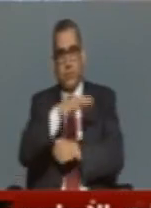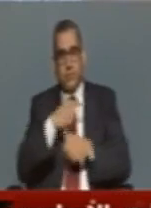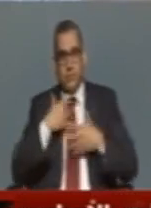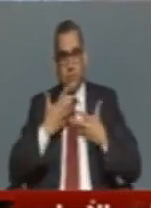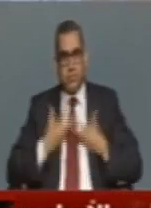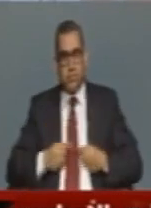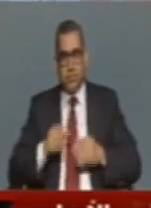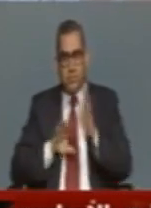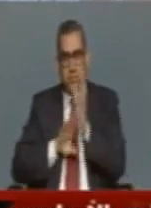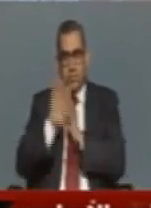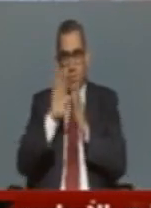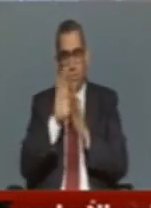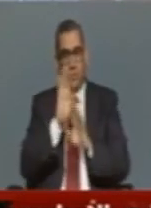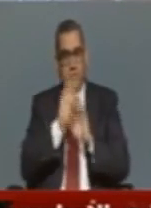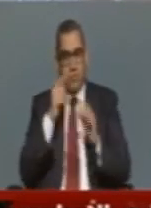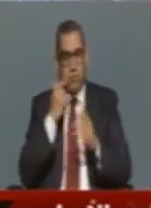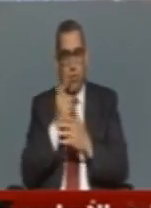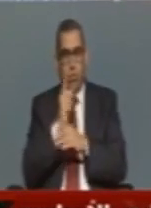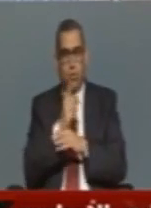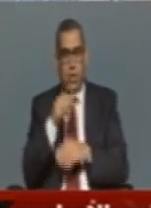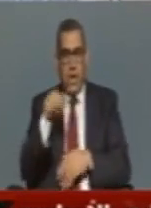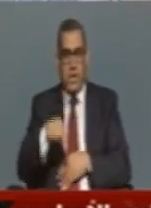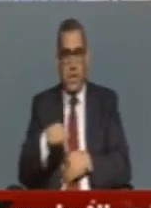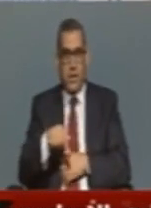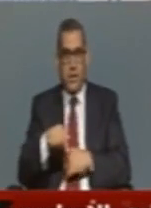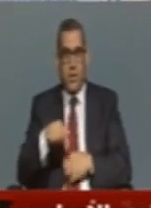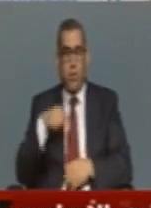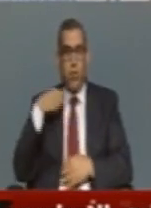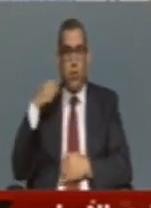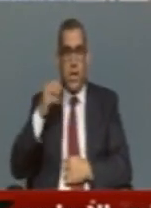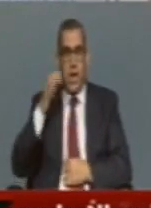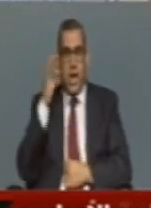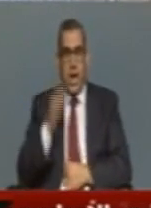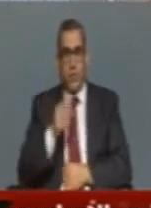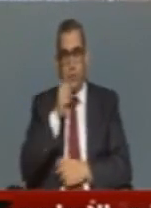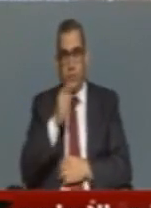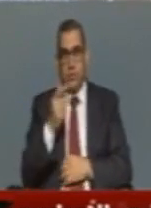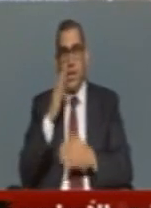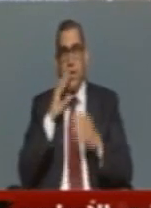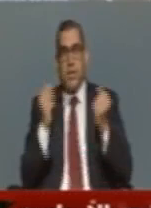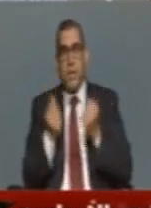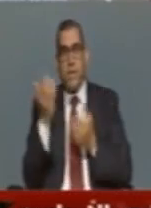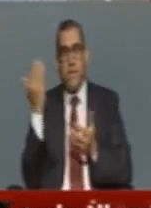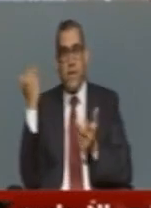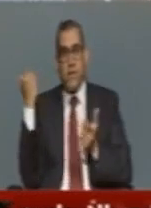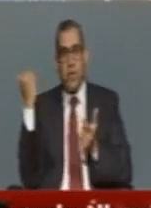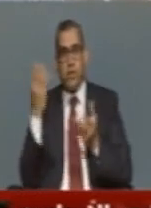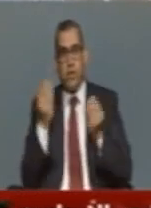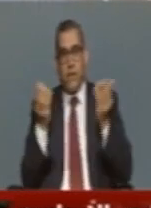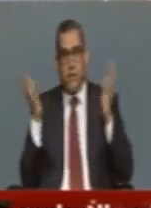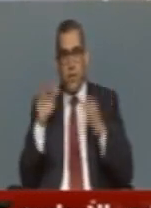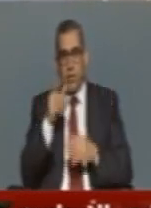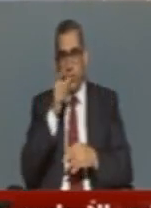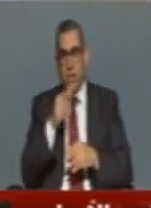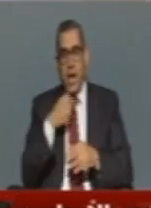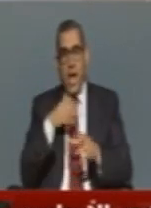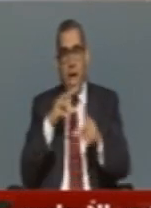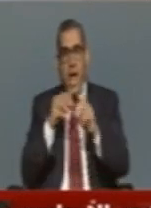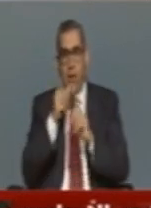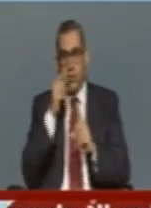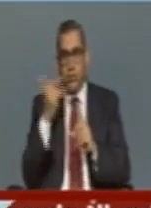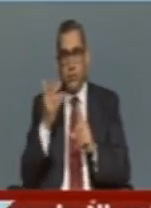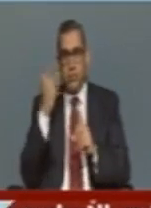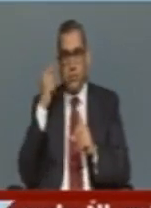في عملية المديرين. أنا التدريبات اللي فاتت دي تدريبات كتيرة قوي، أنا بس عايز أقول خلال الفترة اللي فات